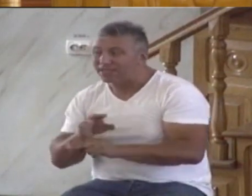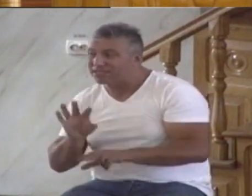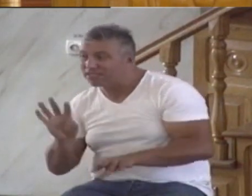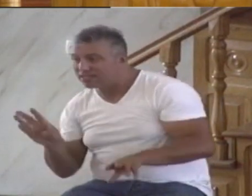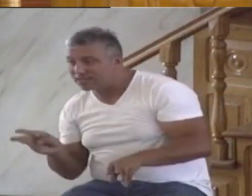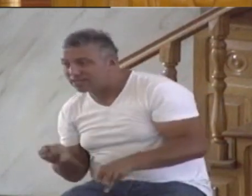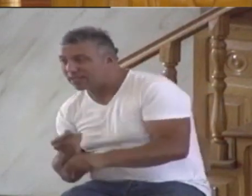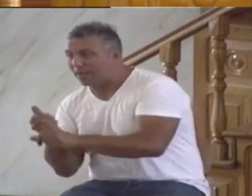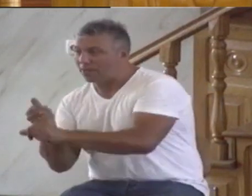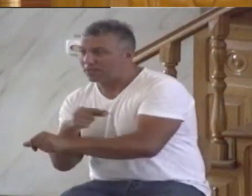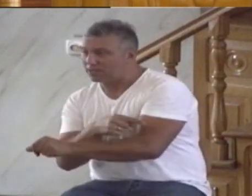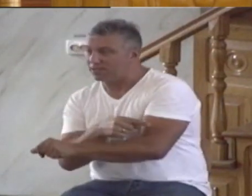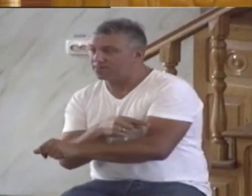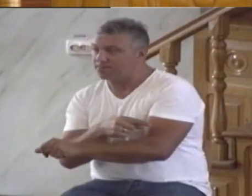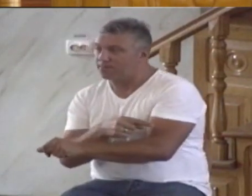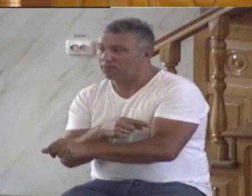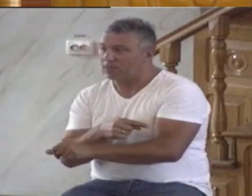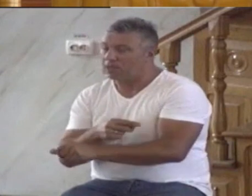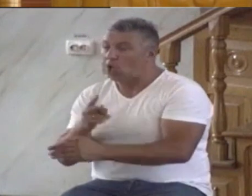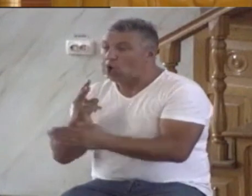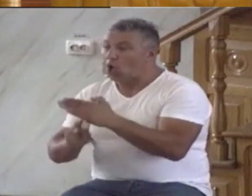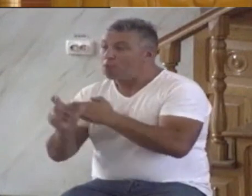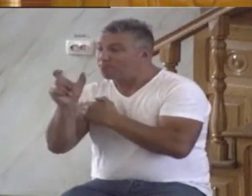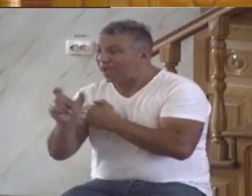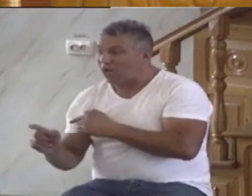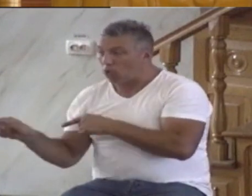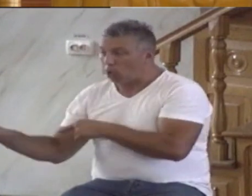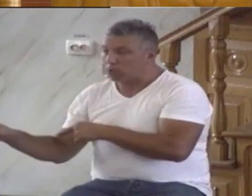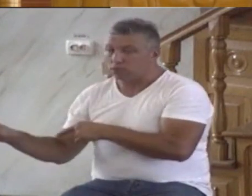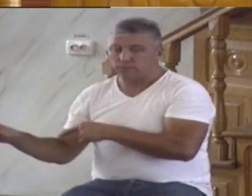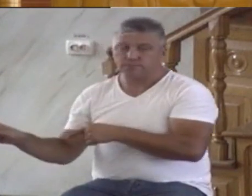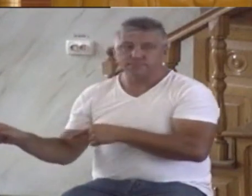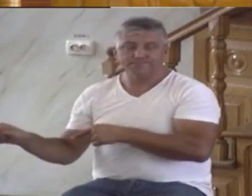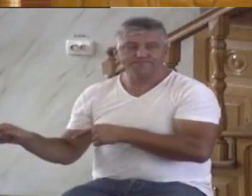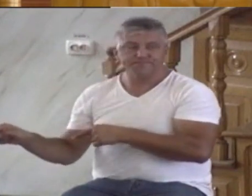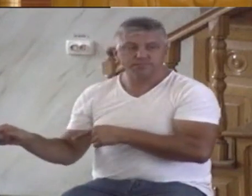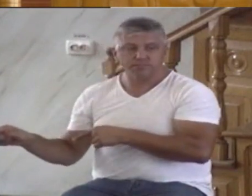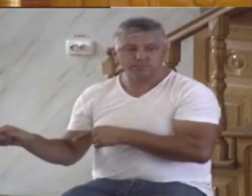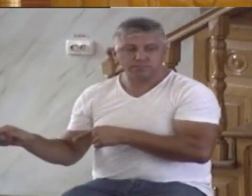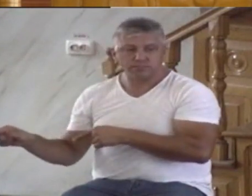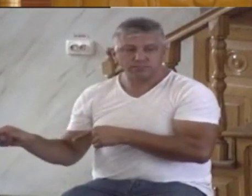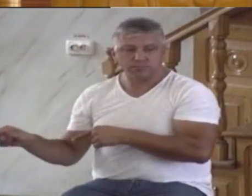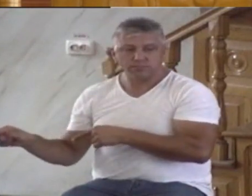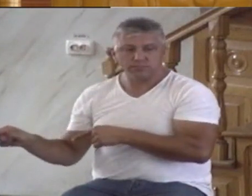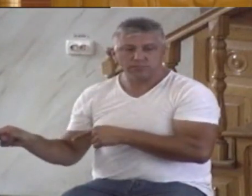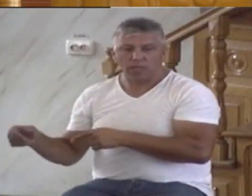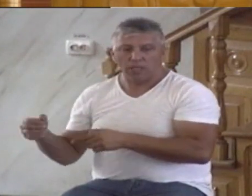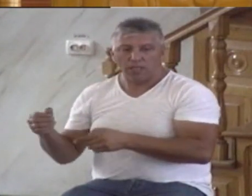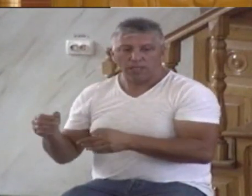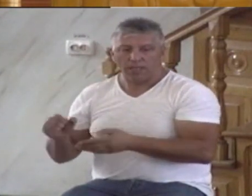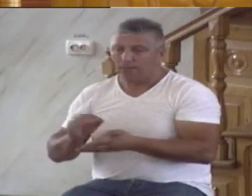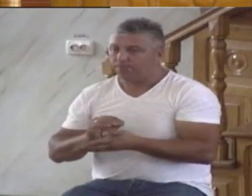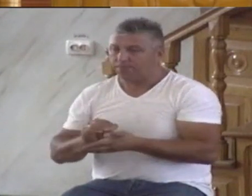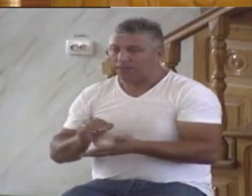Пророк в буквальном смысле воплотил призыв Господа: «Будь верен до